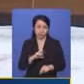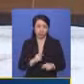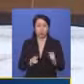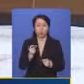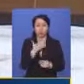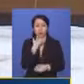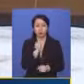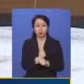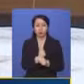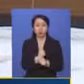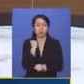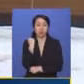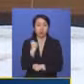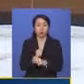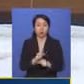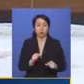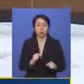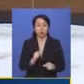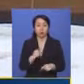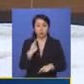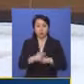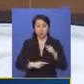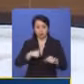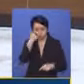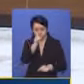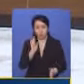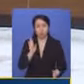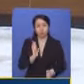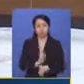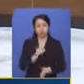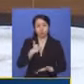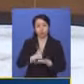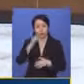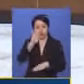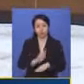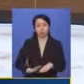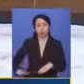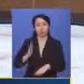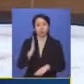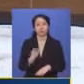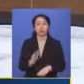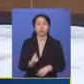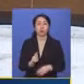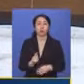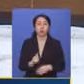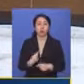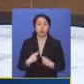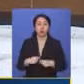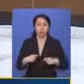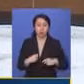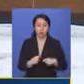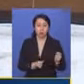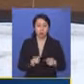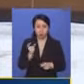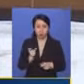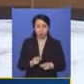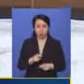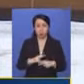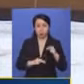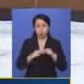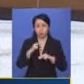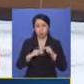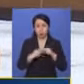своих работников. Плюс с будущего года по поручению президента будет субсидироваться расходы руководителя по